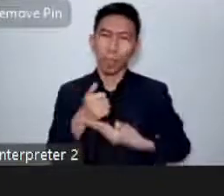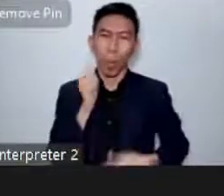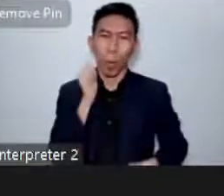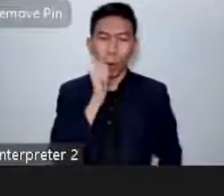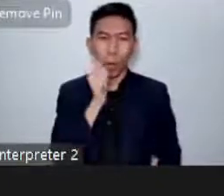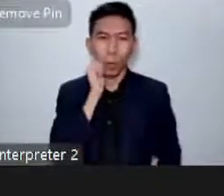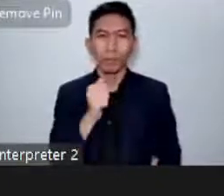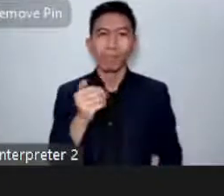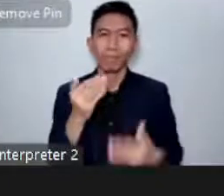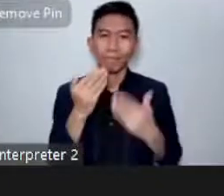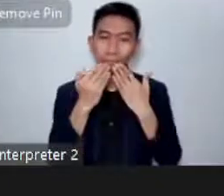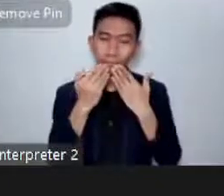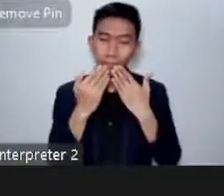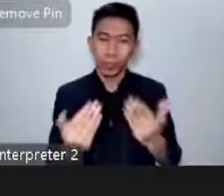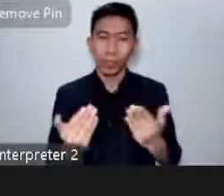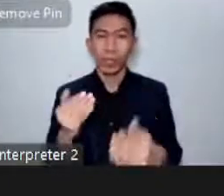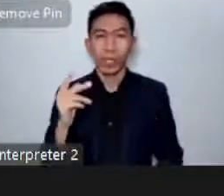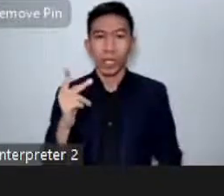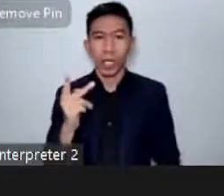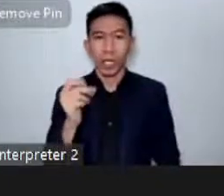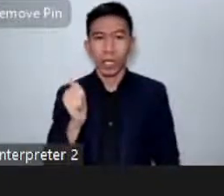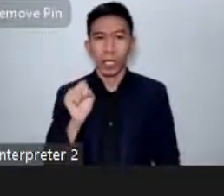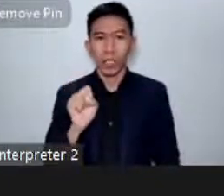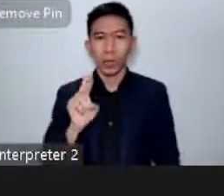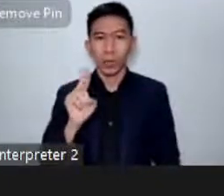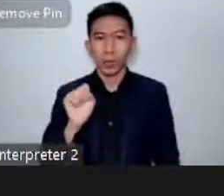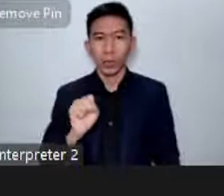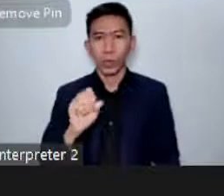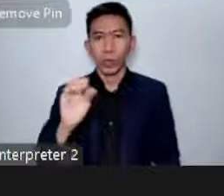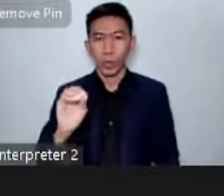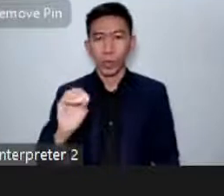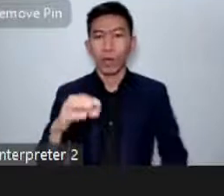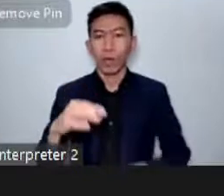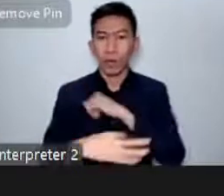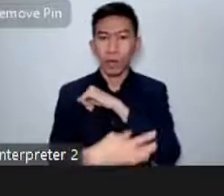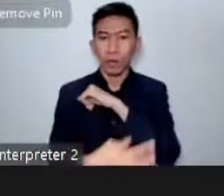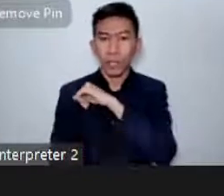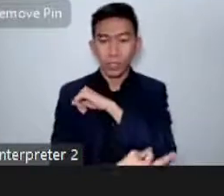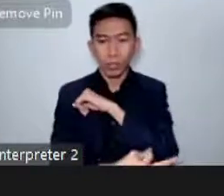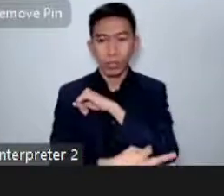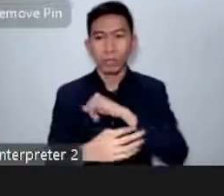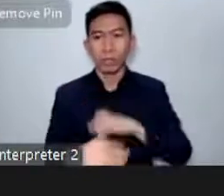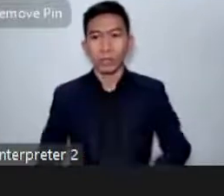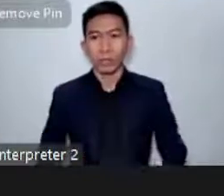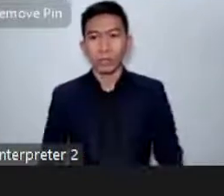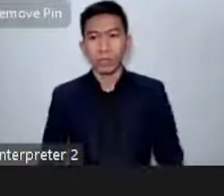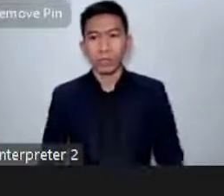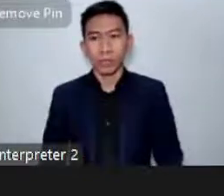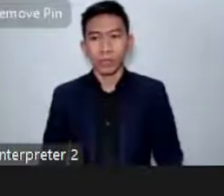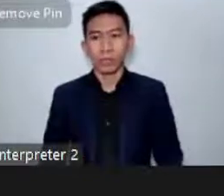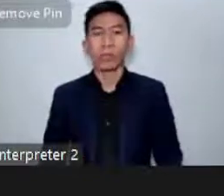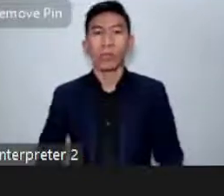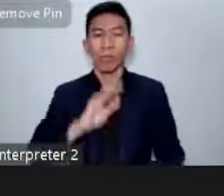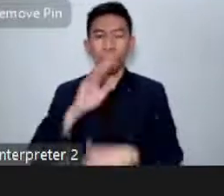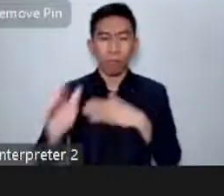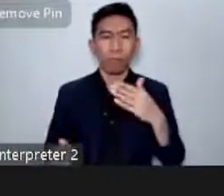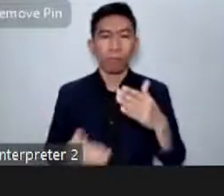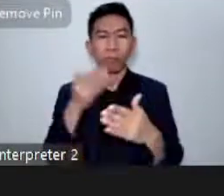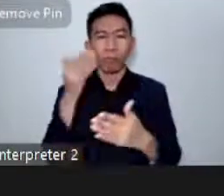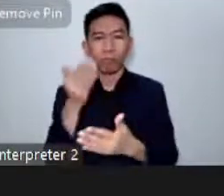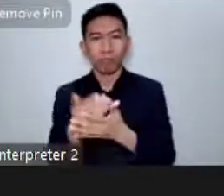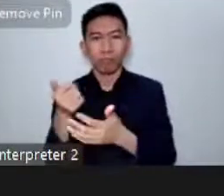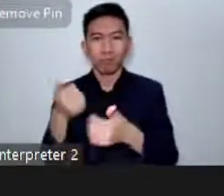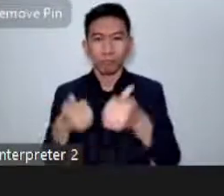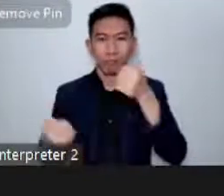At maraming po salamat sa Kasoso Foundation at yung mga namumuno